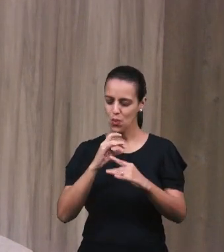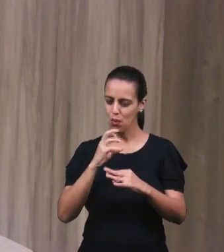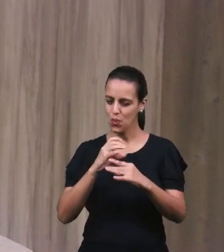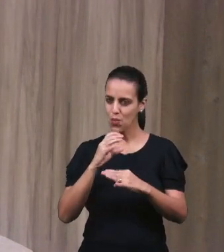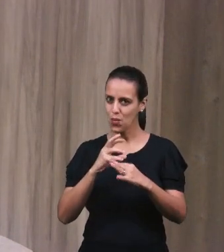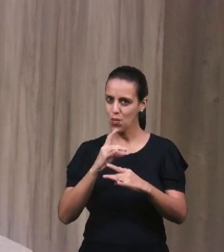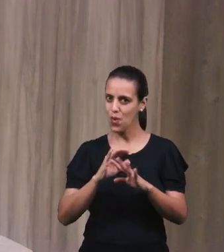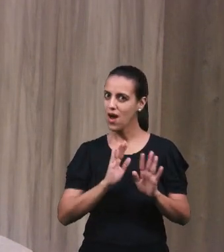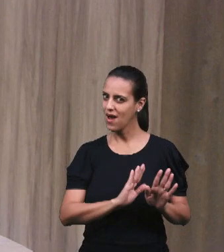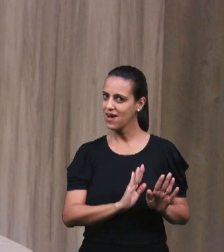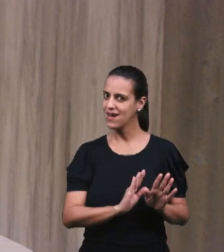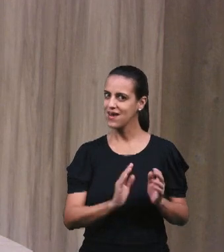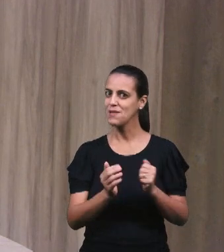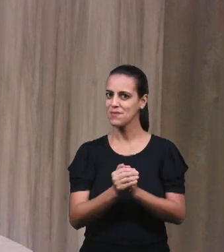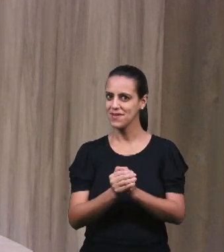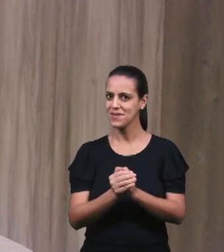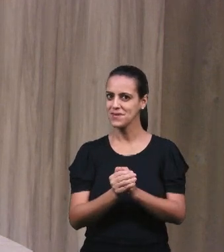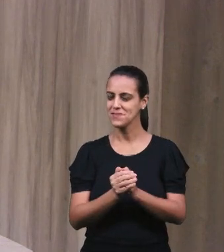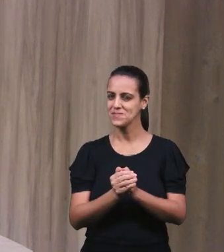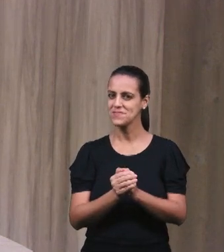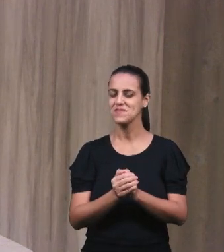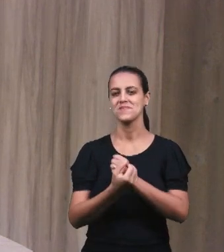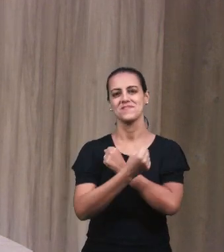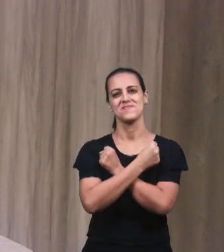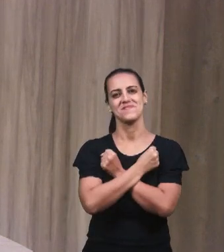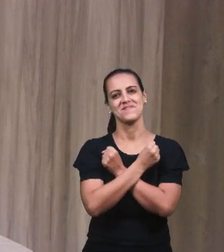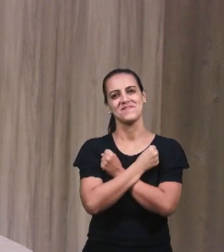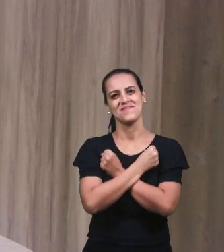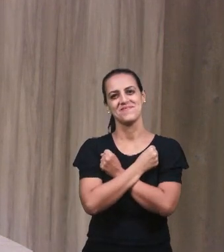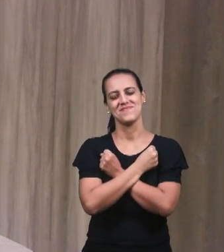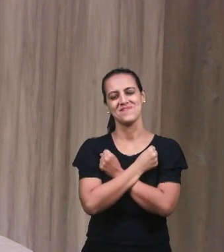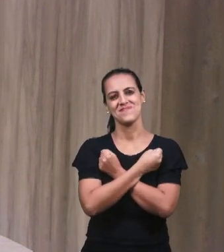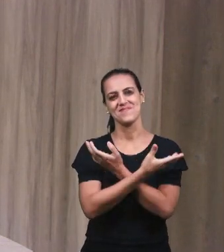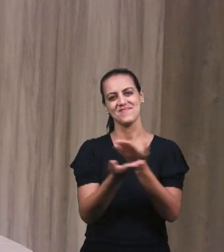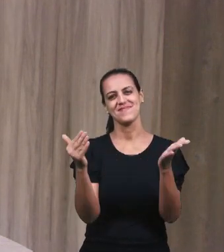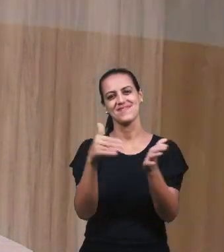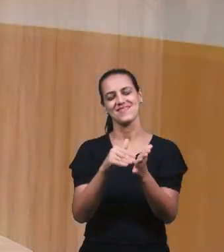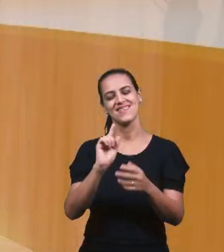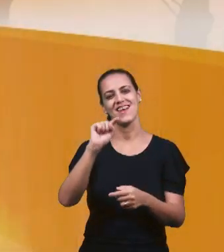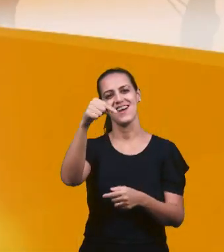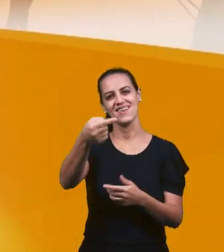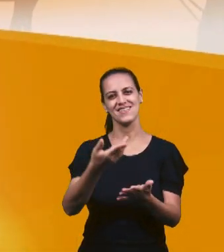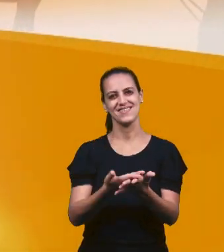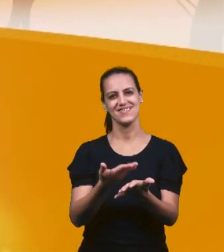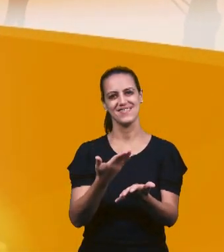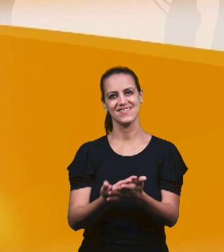séparée. Amen. Je vous salue chaleureusement et à notre prochaine étude.